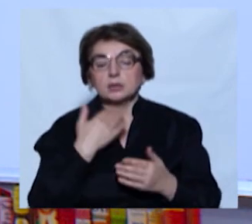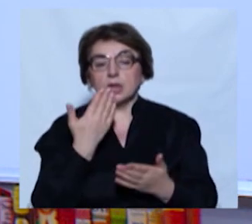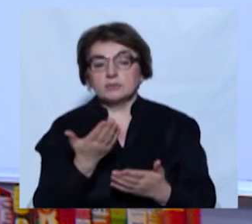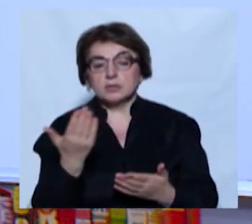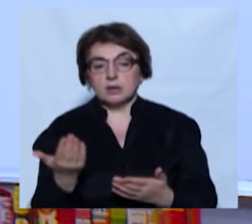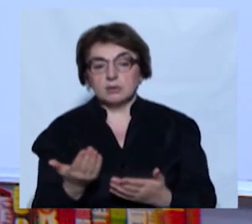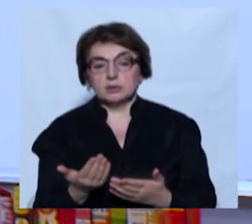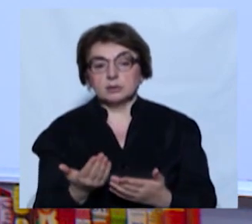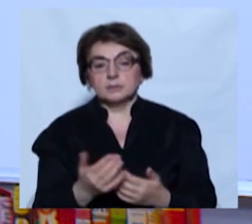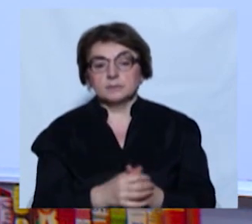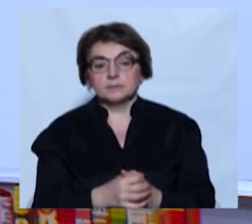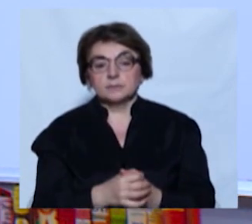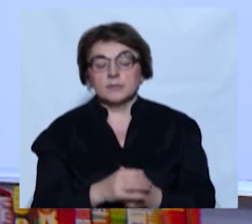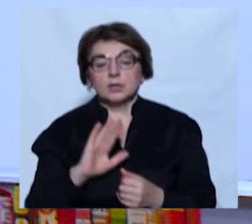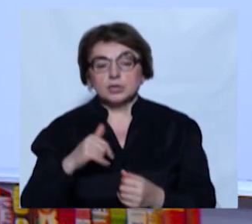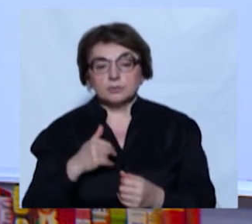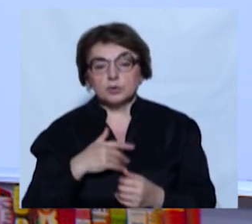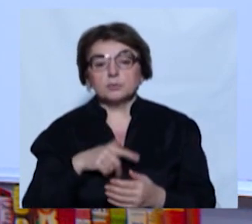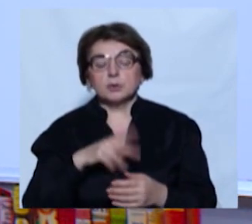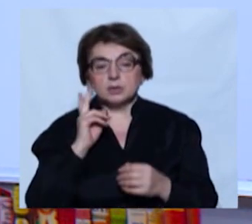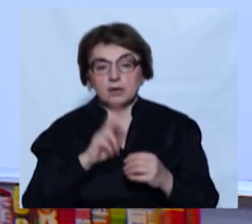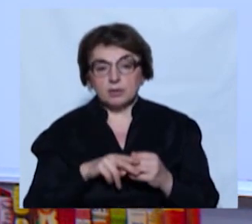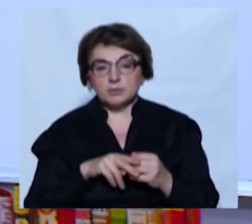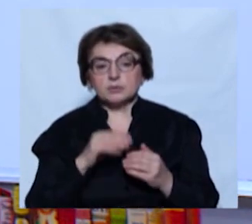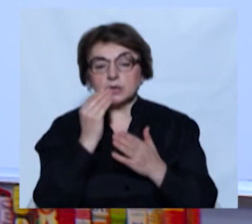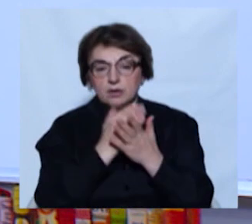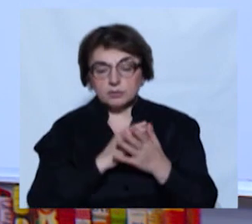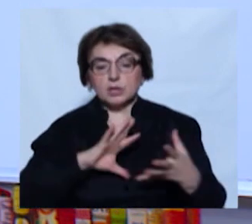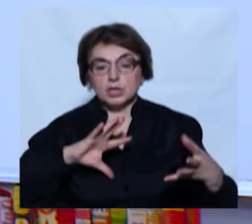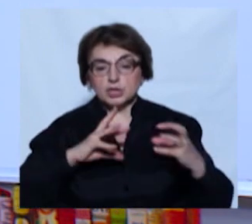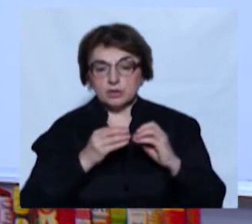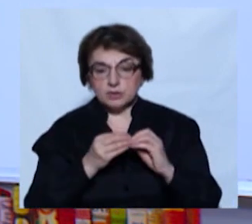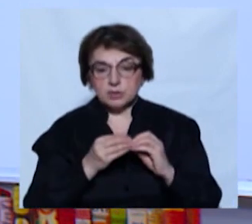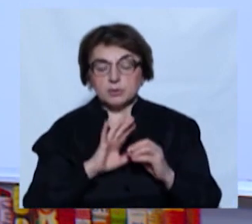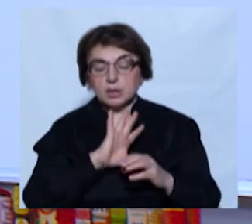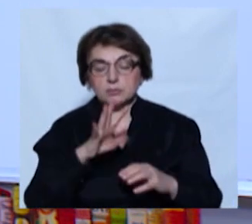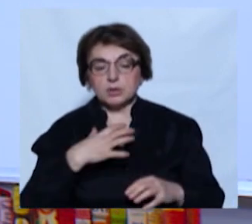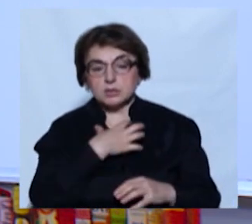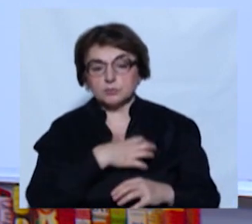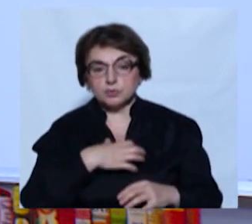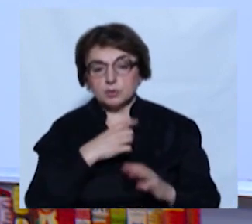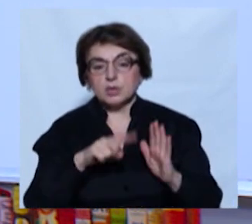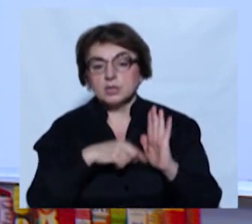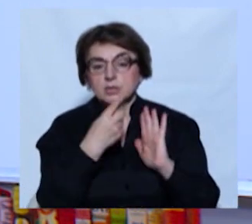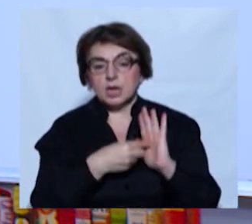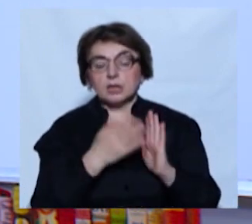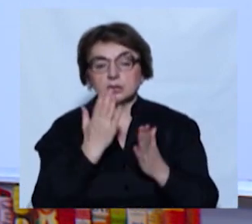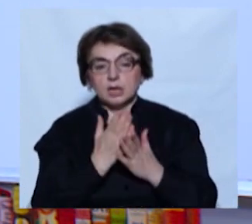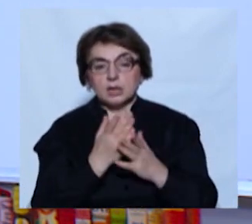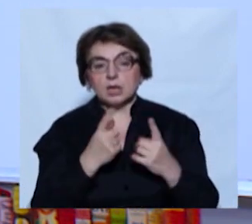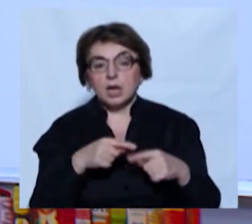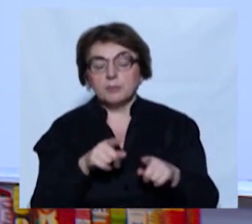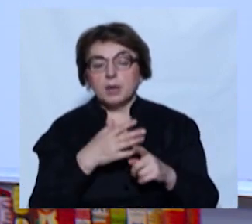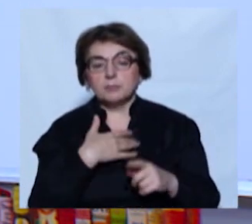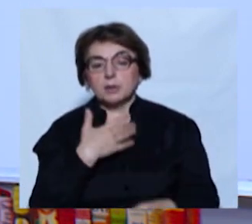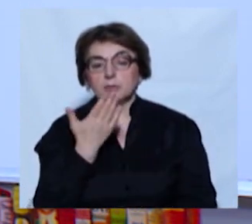თავისთავად შემდგომში დავასრულებთ გაკვეთილს და შევაჯამებთ, რაც ყველაზე მნიშვნელოვან საკითხს წარმოადგენს და აქ